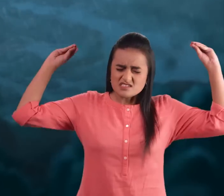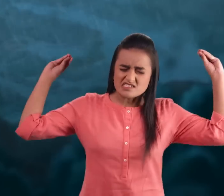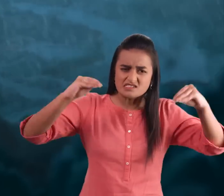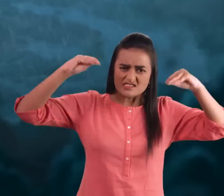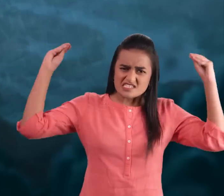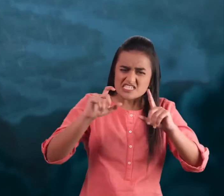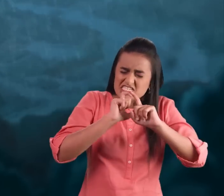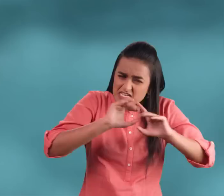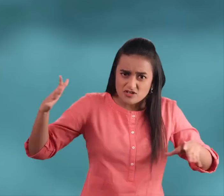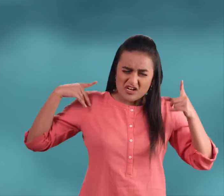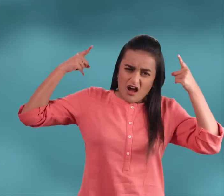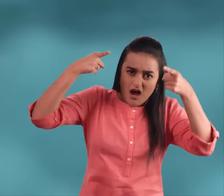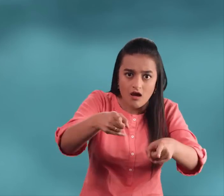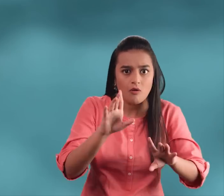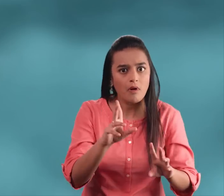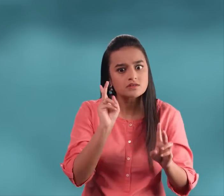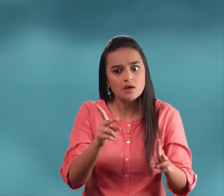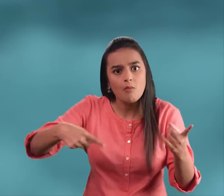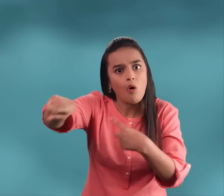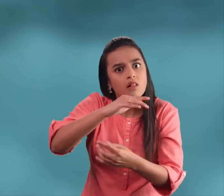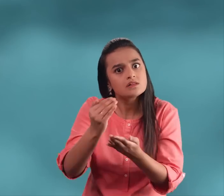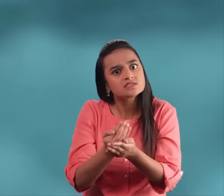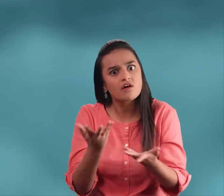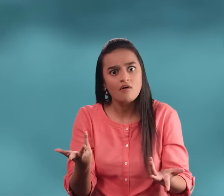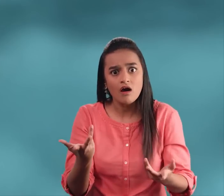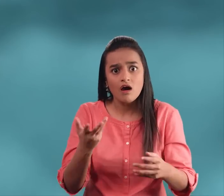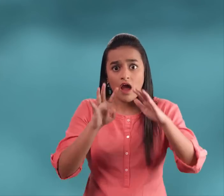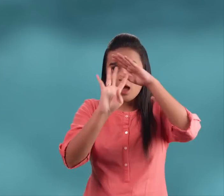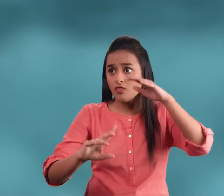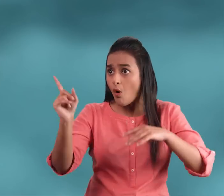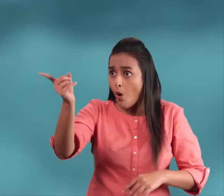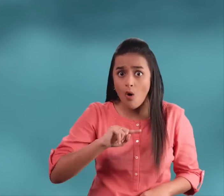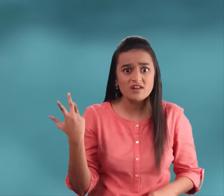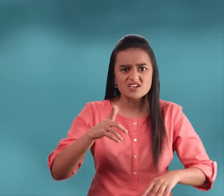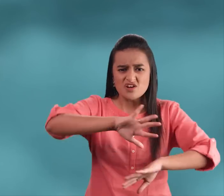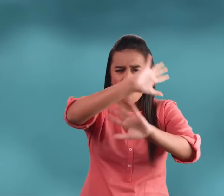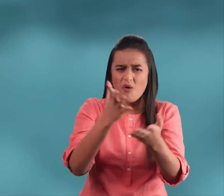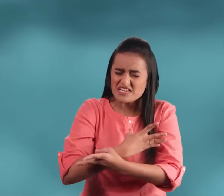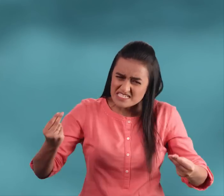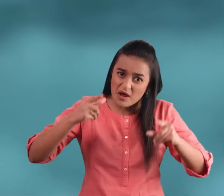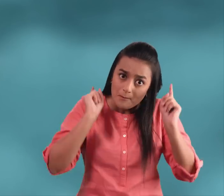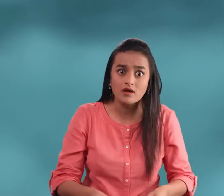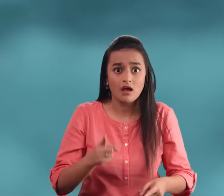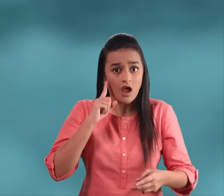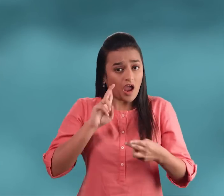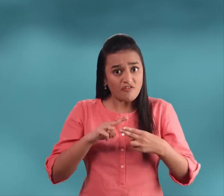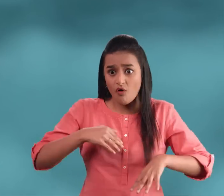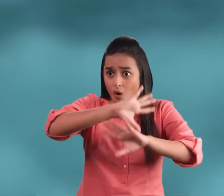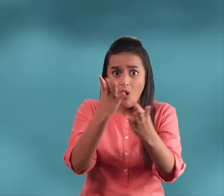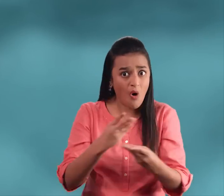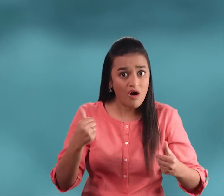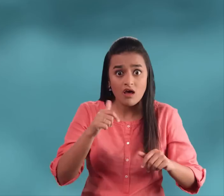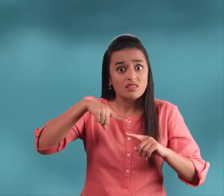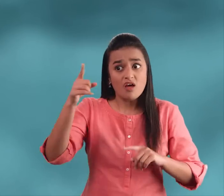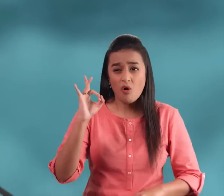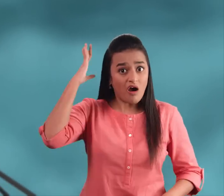इतने तूफान के बाद भी ये असंभव है। यदि हम इंद्र के आदेश अनुसार इस छोटे से गांव को तबाह नहीं कर पाए